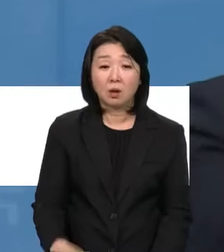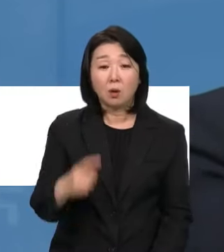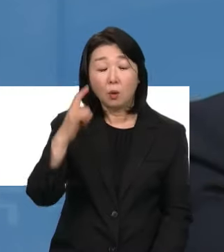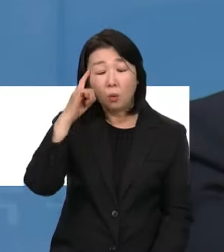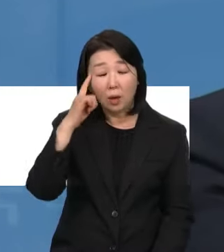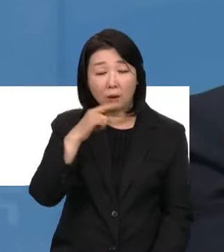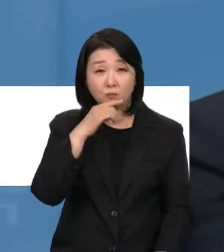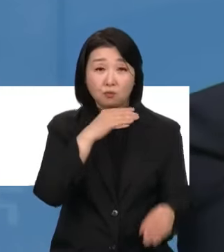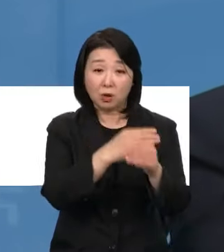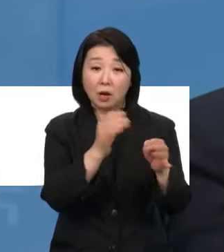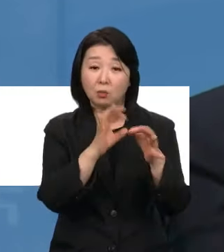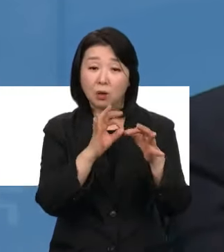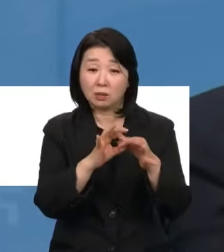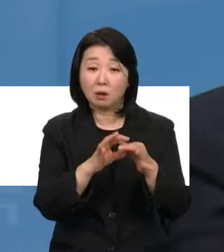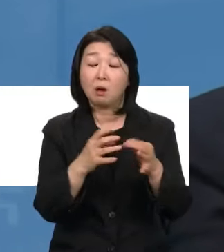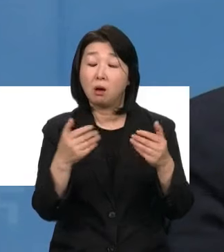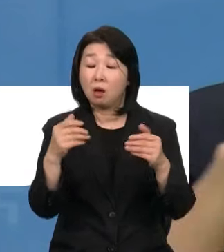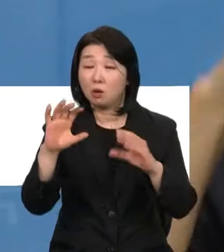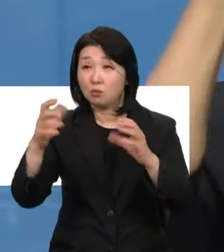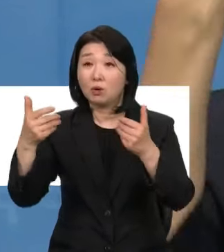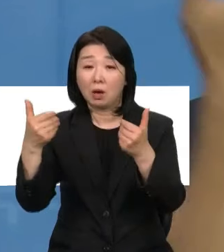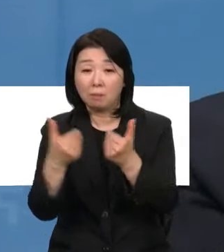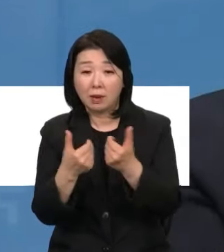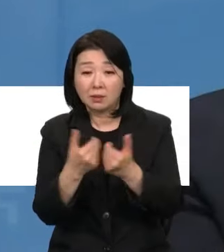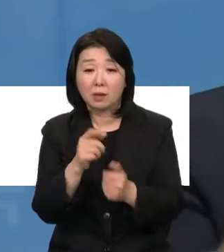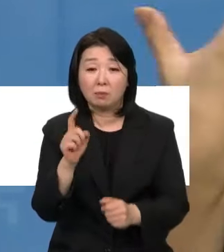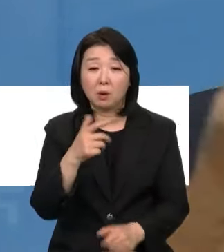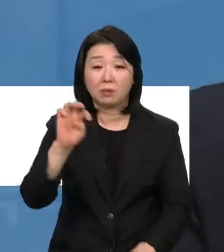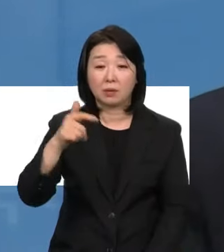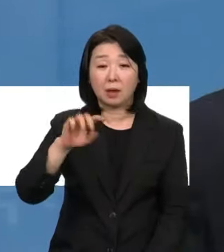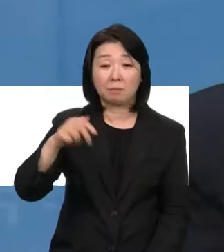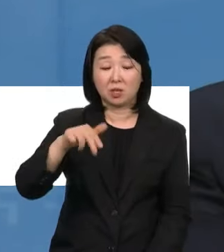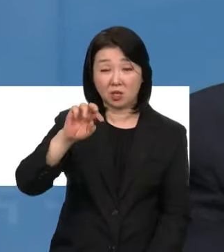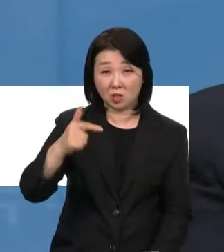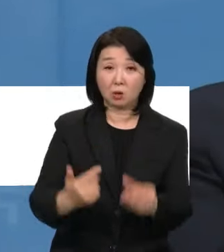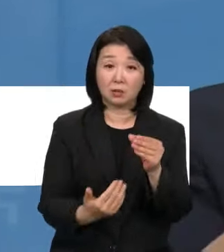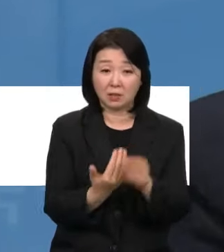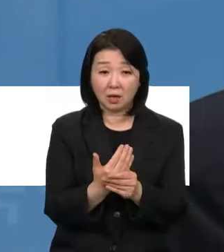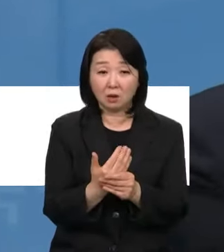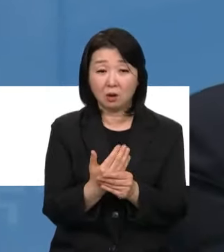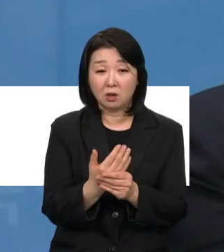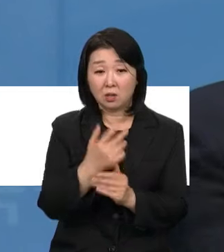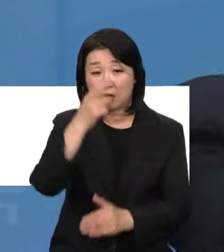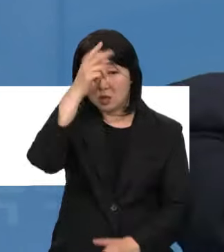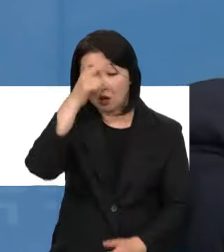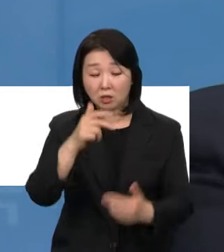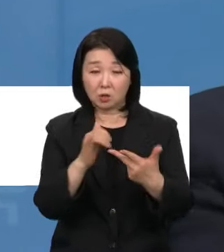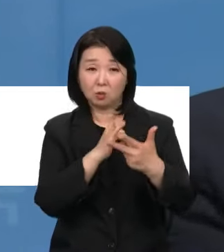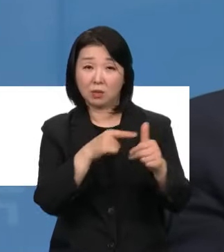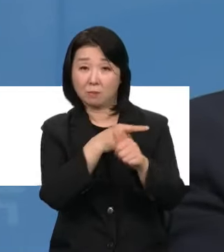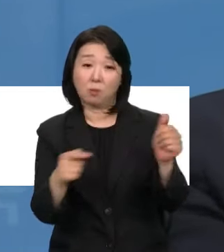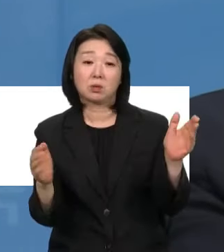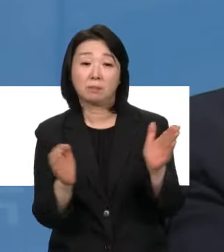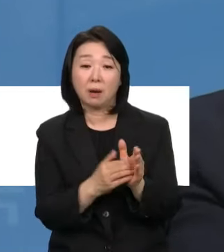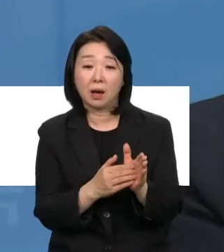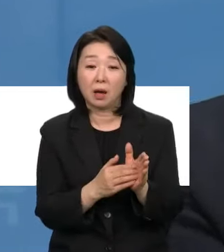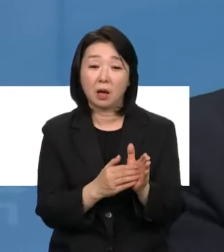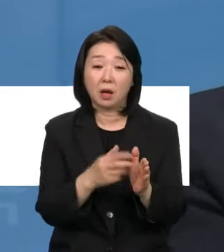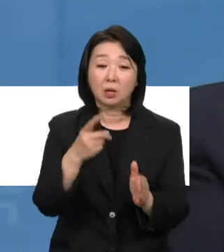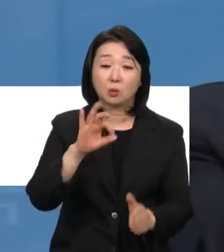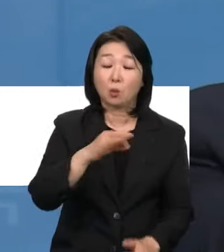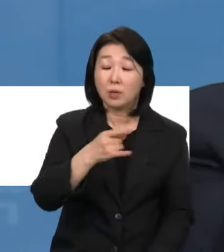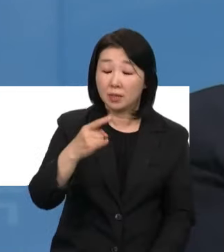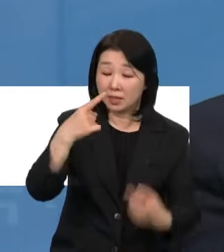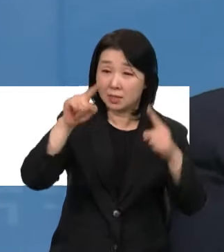반국가 단체로 판결받은 남민전 사건 경찰관 7명의 목숨을 앗아간 동의대